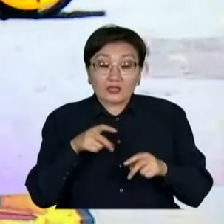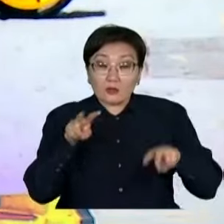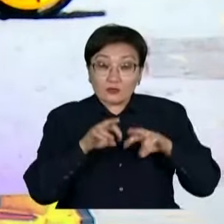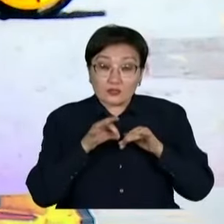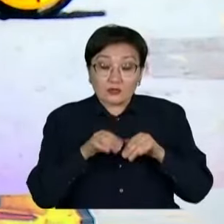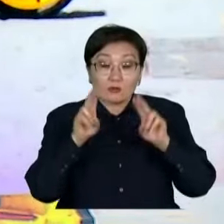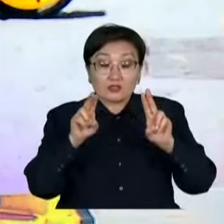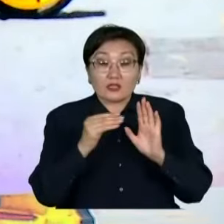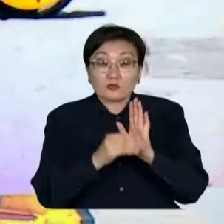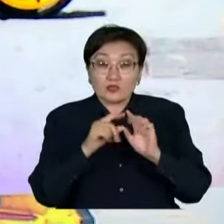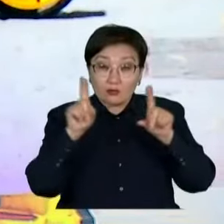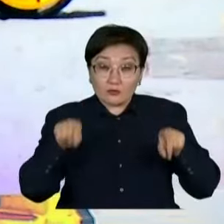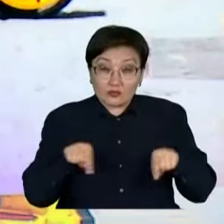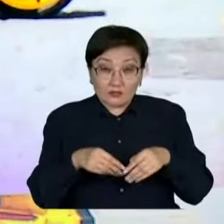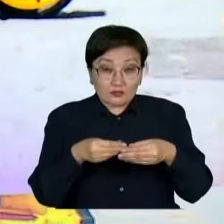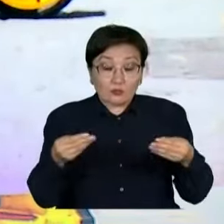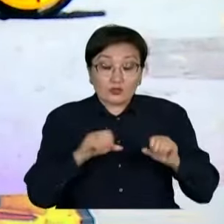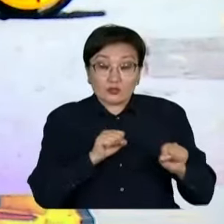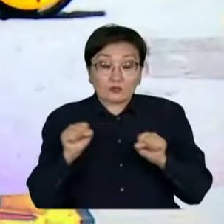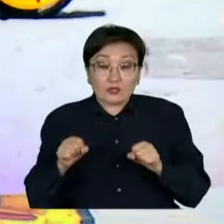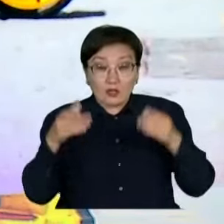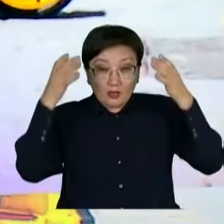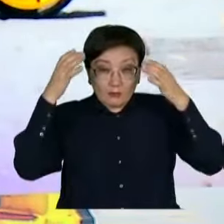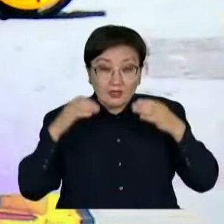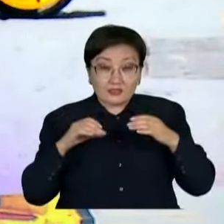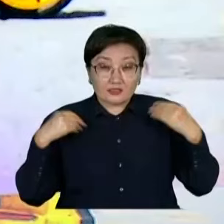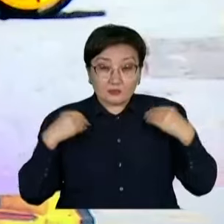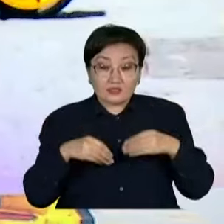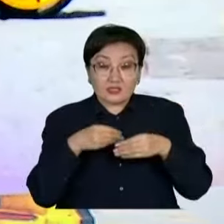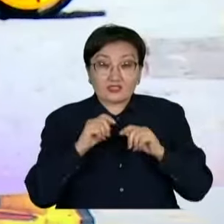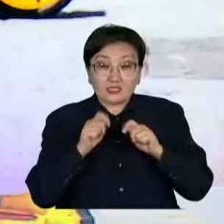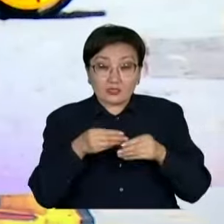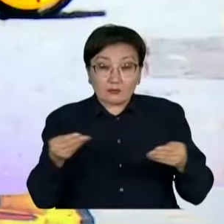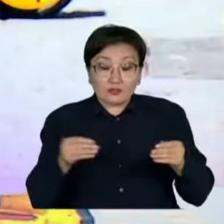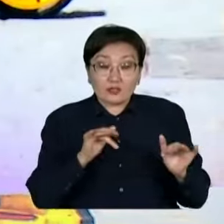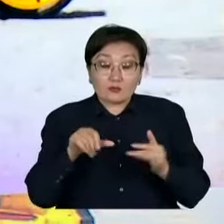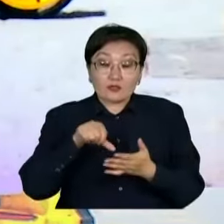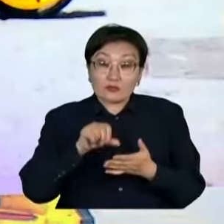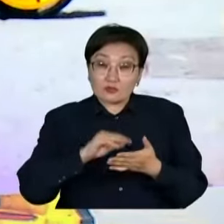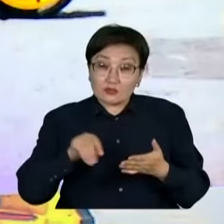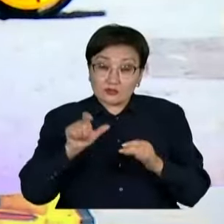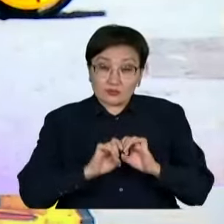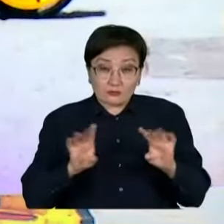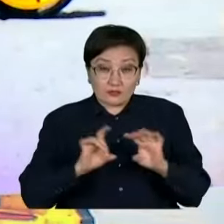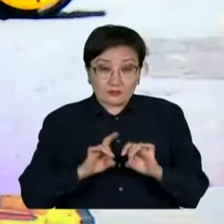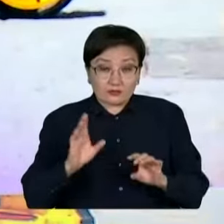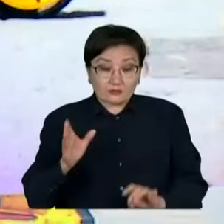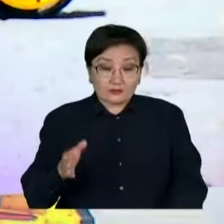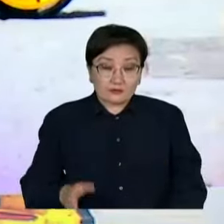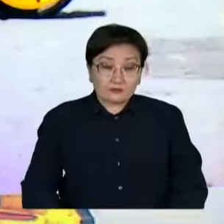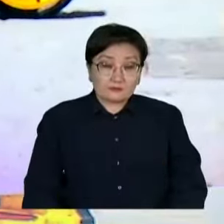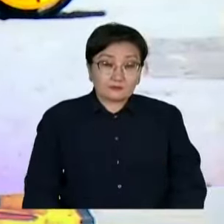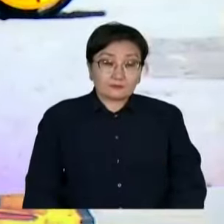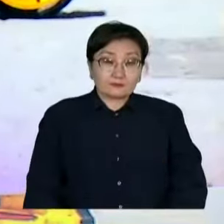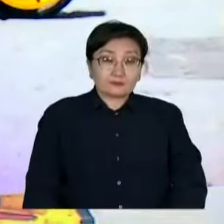Ереже жазылған нұсқаулықтарды үлестіріп, қорғаныс бас киімдерінде сыйға тартты. Толығырақ шараға қатысып қайтқан әріптесім Рүстем Айткарым